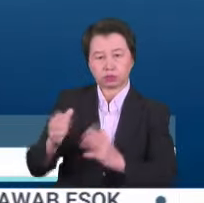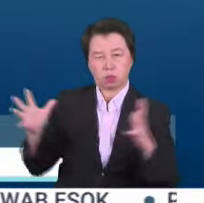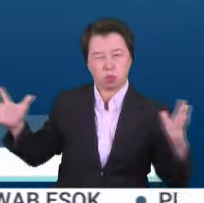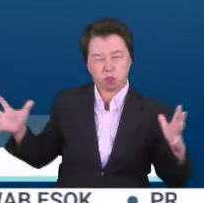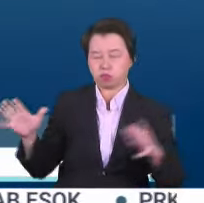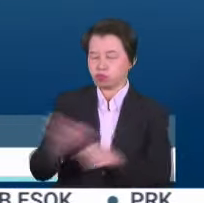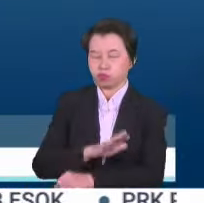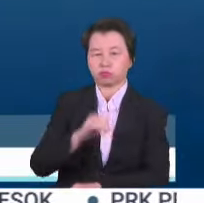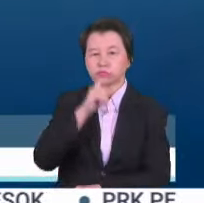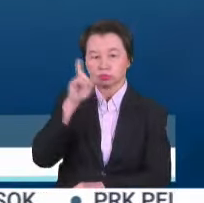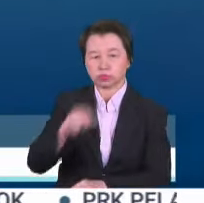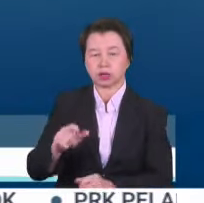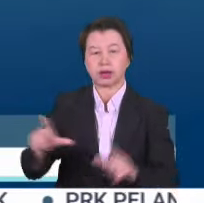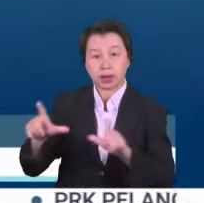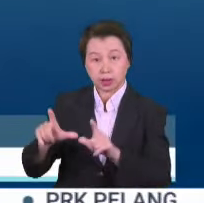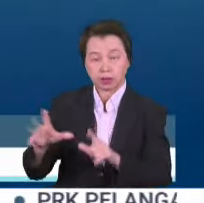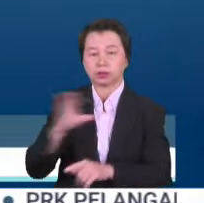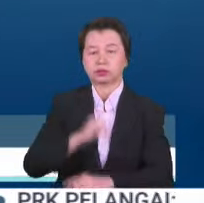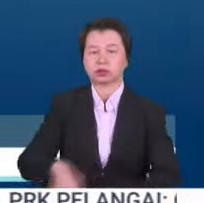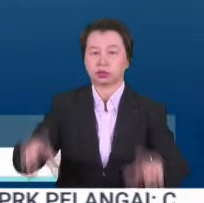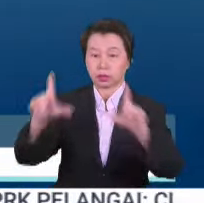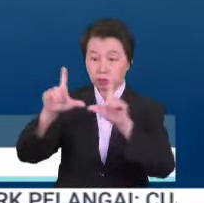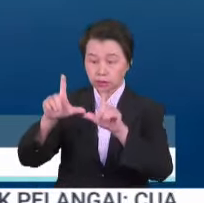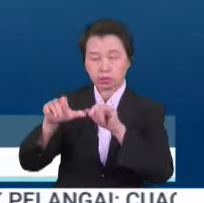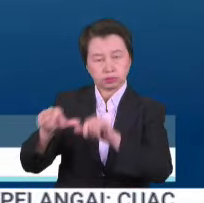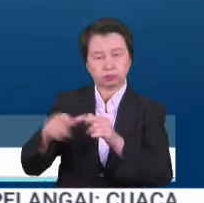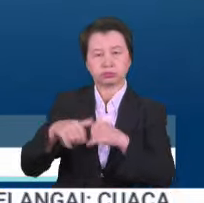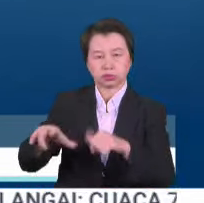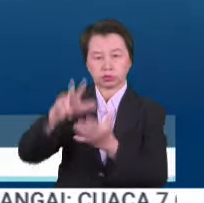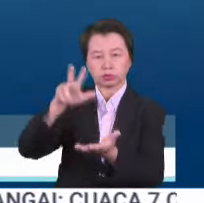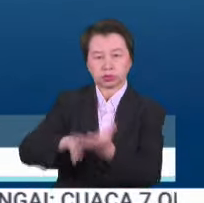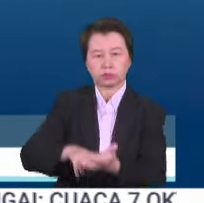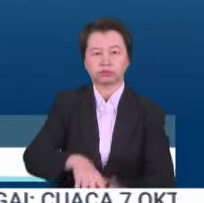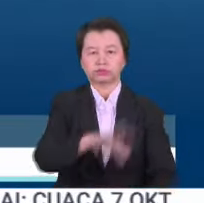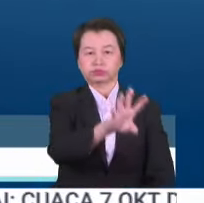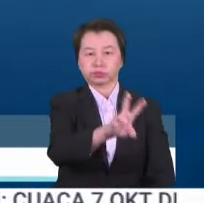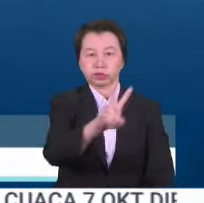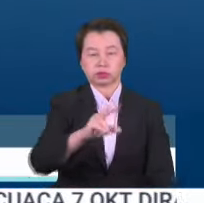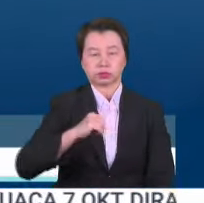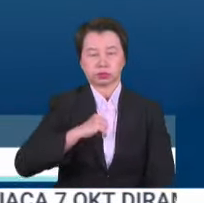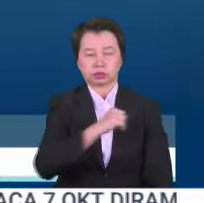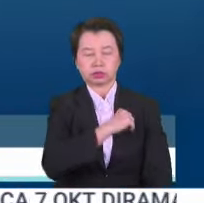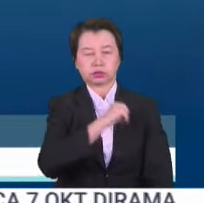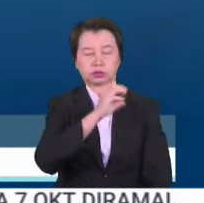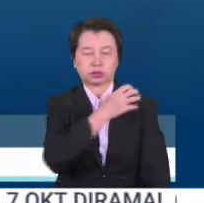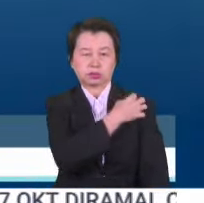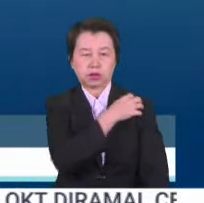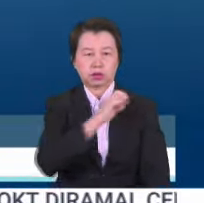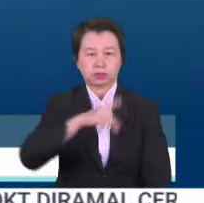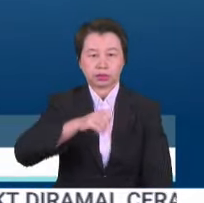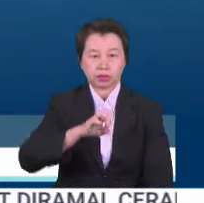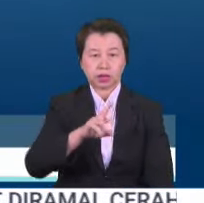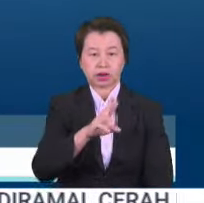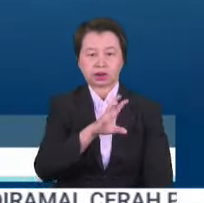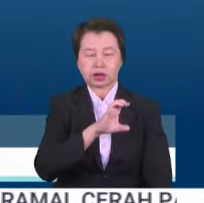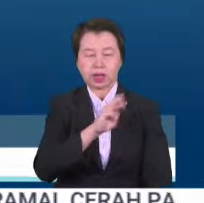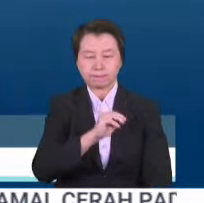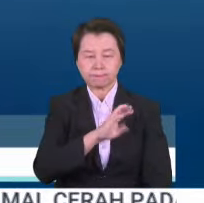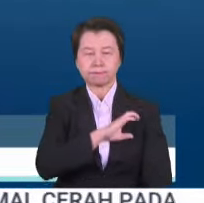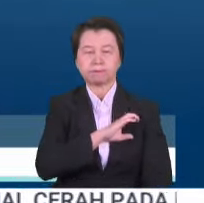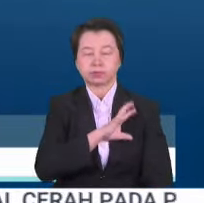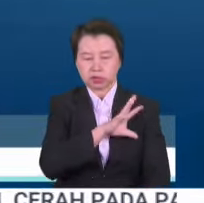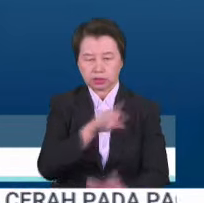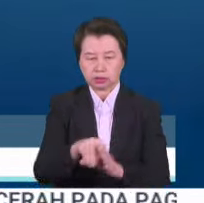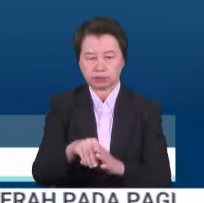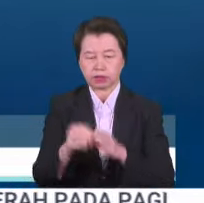muatan yang dilesenkan selain lesen masih sah seramai 42 anggota penguatkuasa dan pdrm terlibat dalam operasi